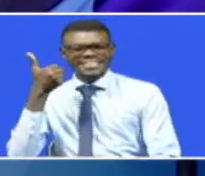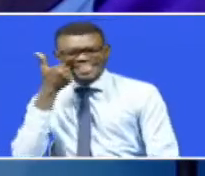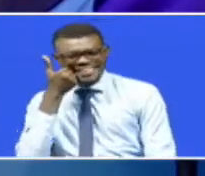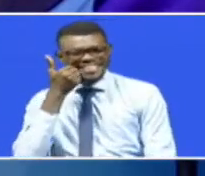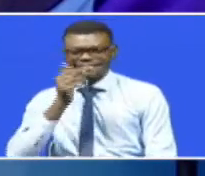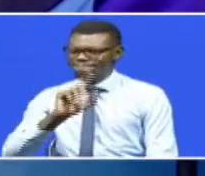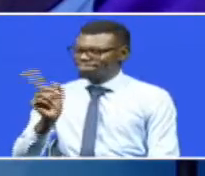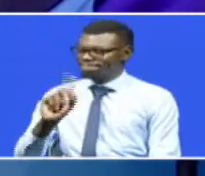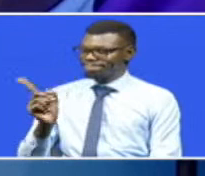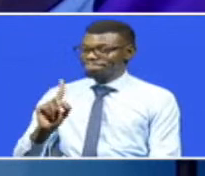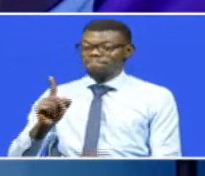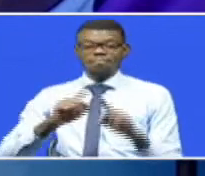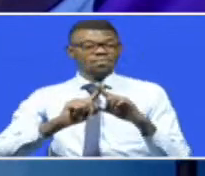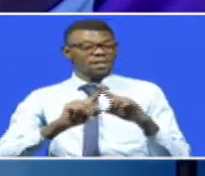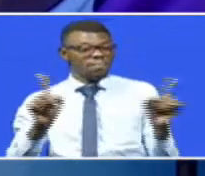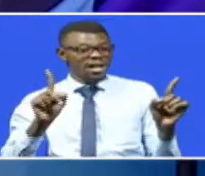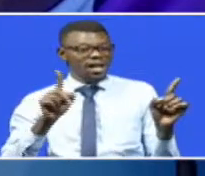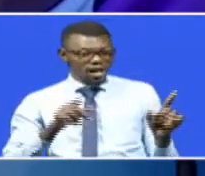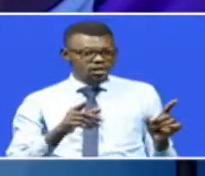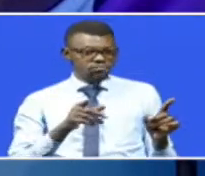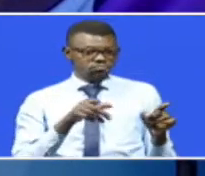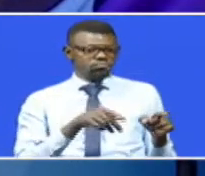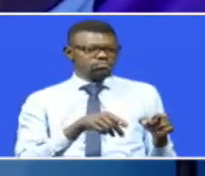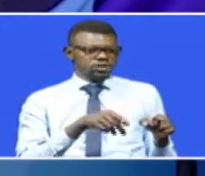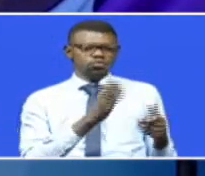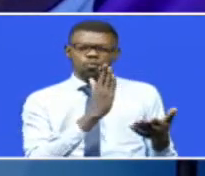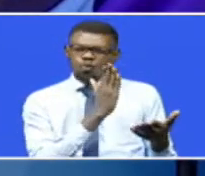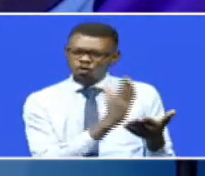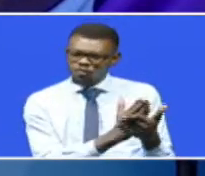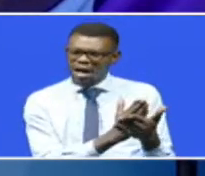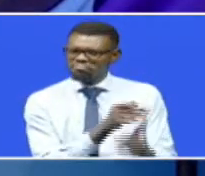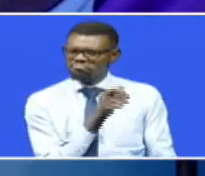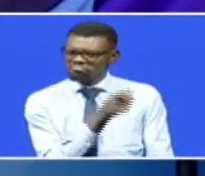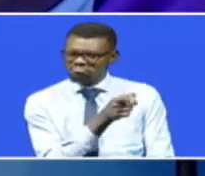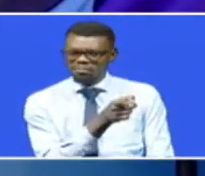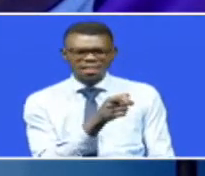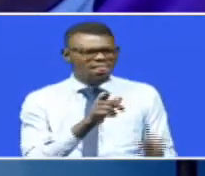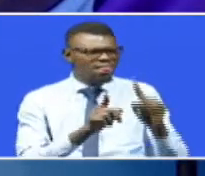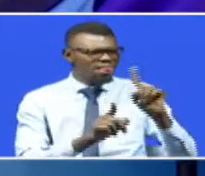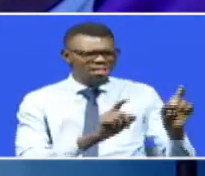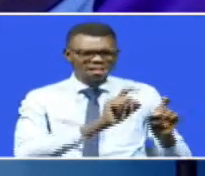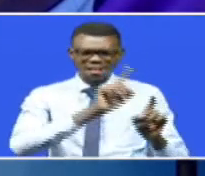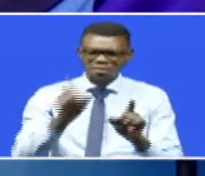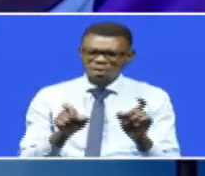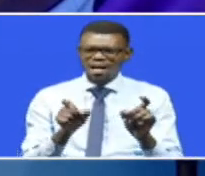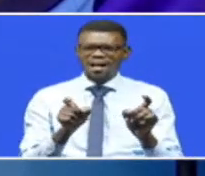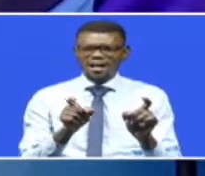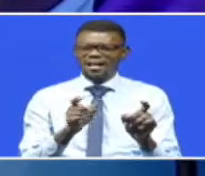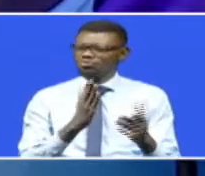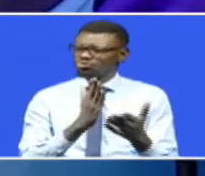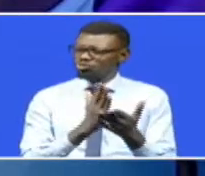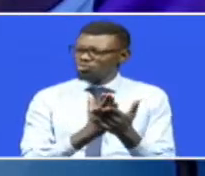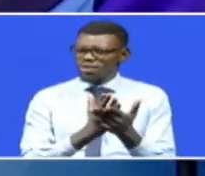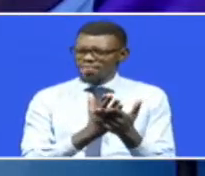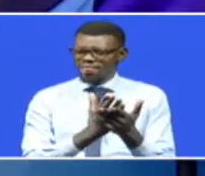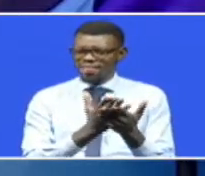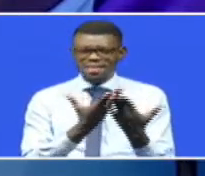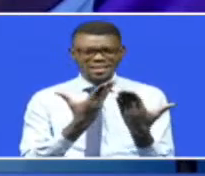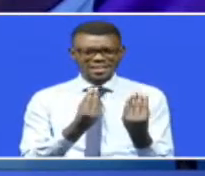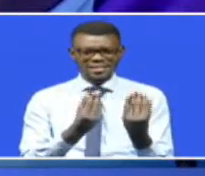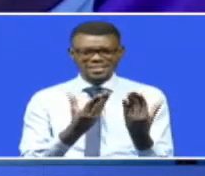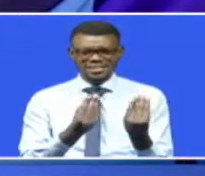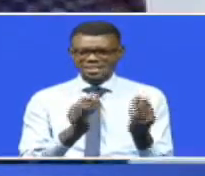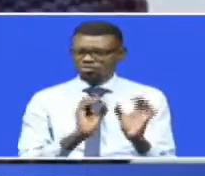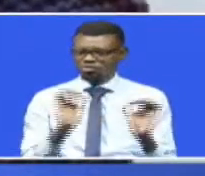rais. Hata hivyo, hatua hiyo ni ithibati kwamba maswali yanayoulizwa na wadadisi yana uzito na maana yake.